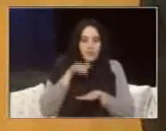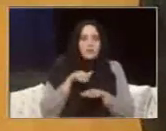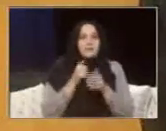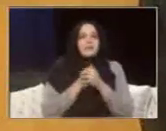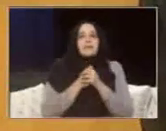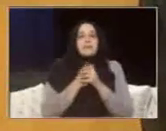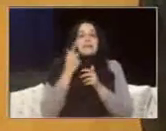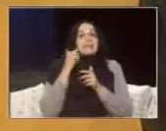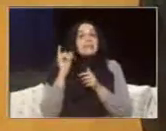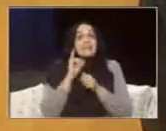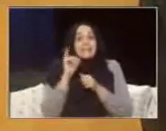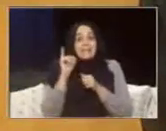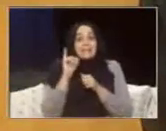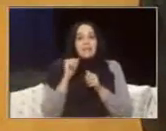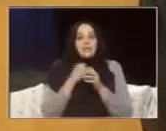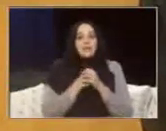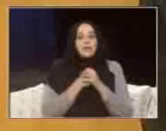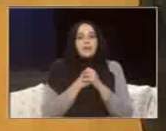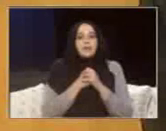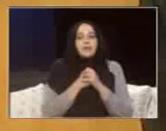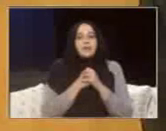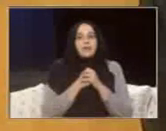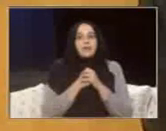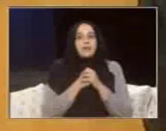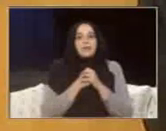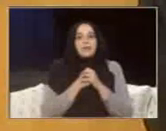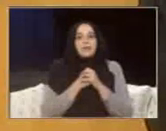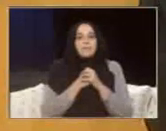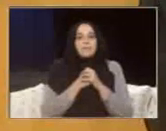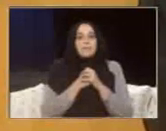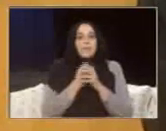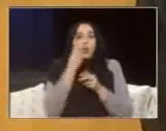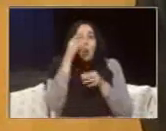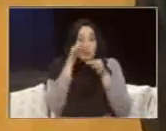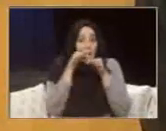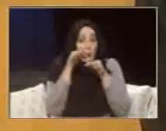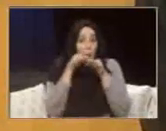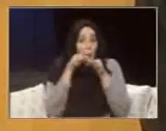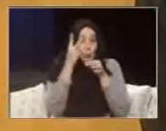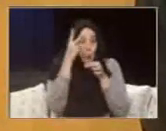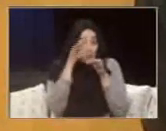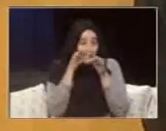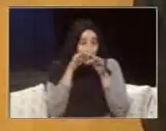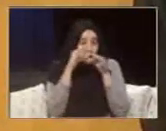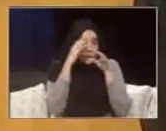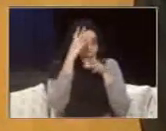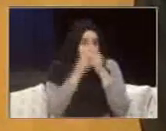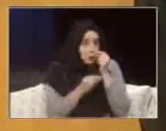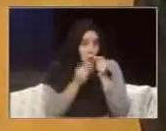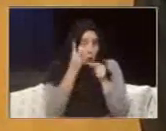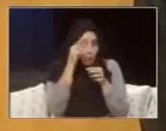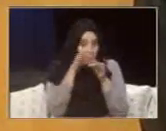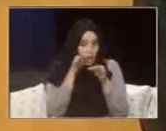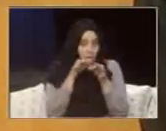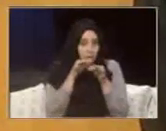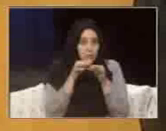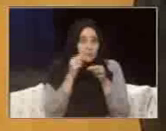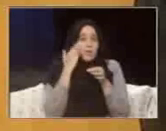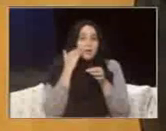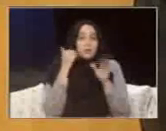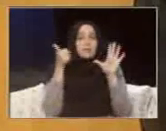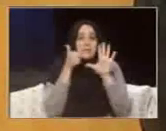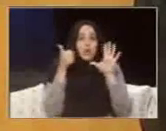اذا هذه السيده هذه ما نتصورش انه ولو خمس زوج دقائق ماش كاينه في العمل يعني، وقتاش تبدا العمل تاعها؟ هي تخرج على